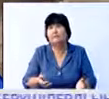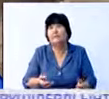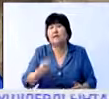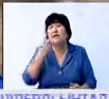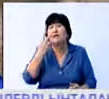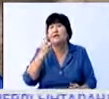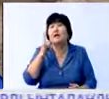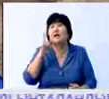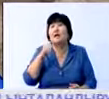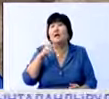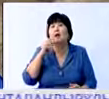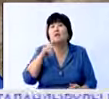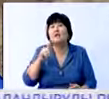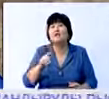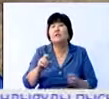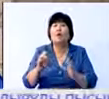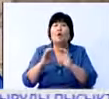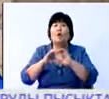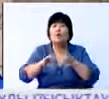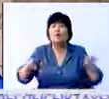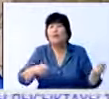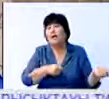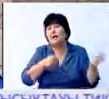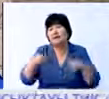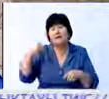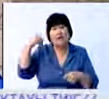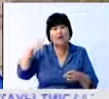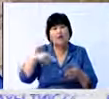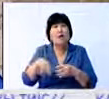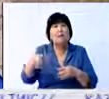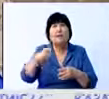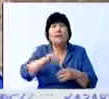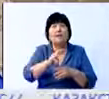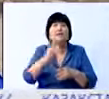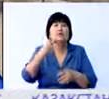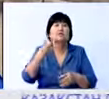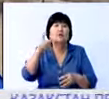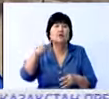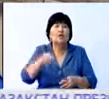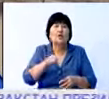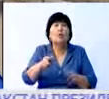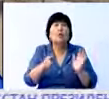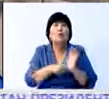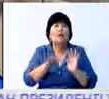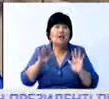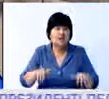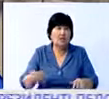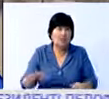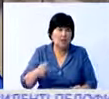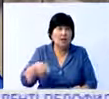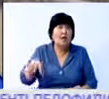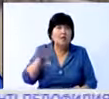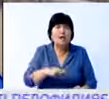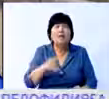2 КамАЗ труба тасып жатыр Ақтөбе қаласынан. Газдандыру жұмыстарына барлығы 23 адам тартылса, оның жетеуі жергілікті тұрғын.